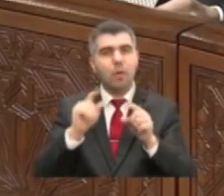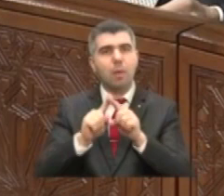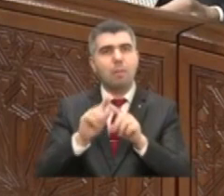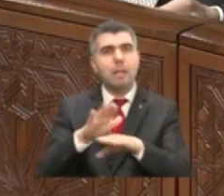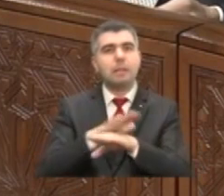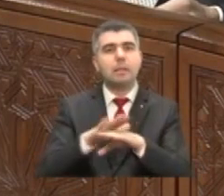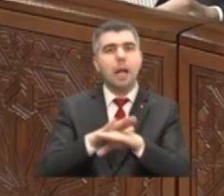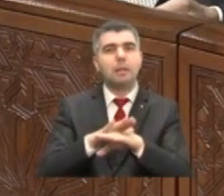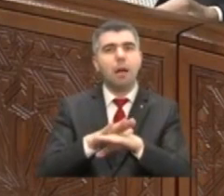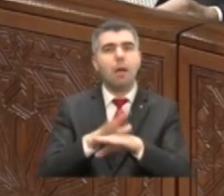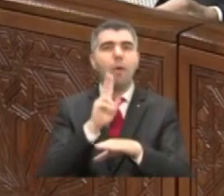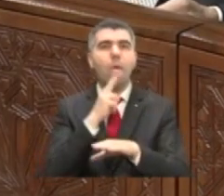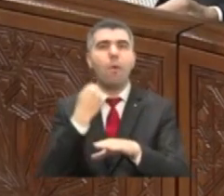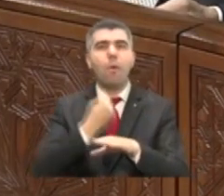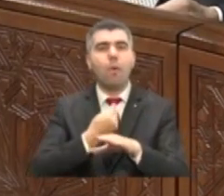السياسات الحكومية.